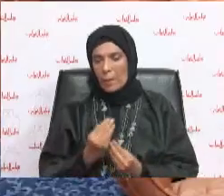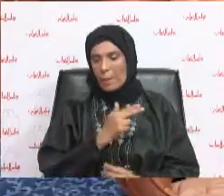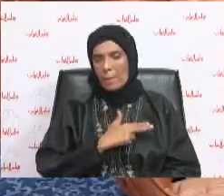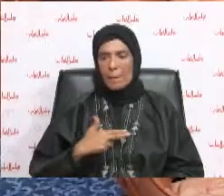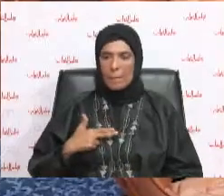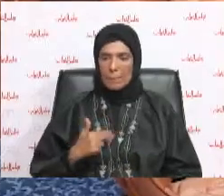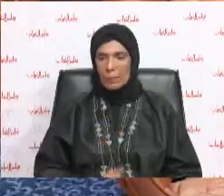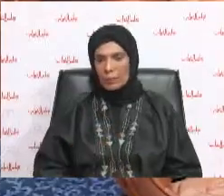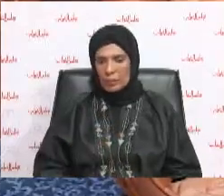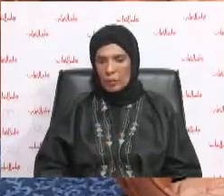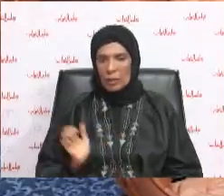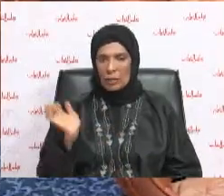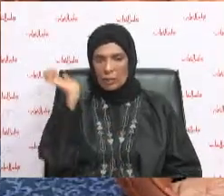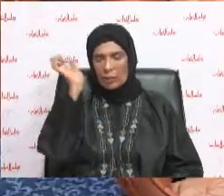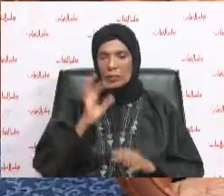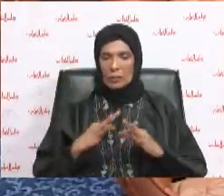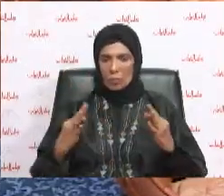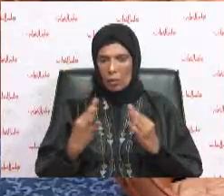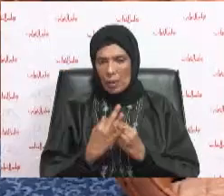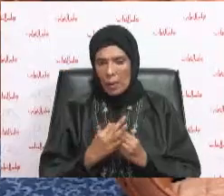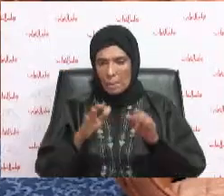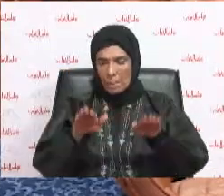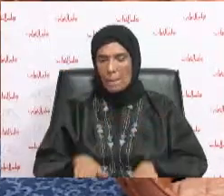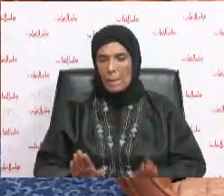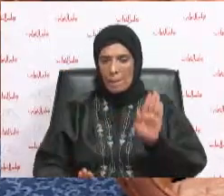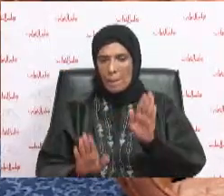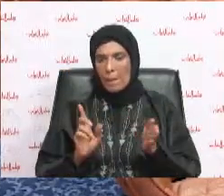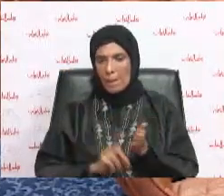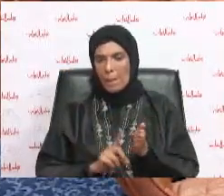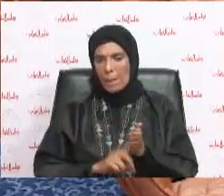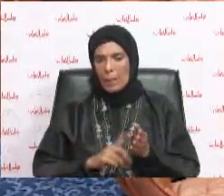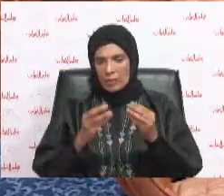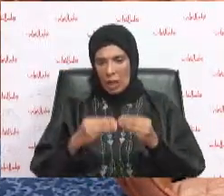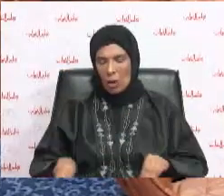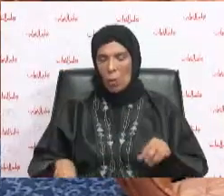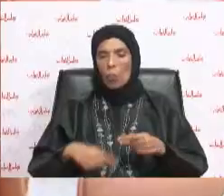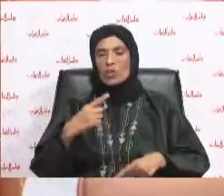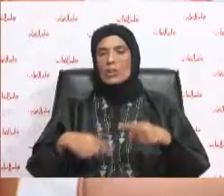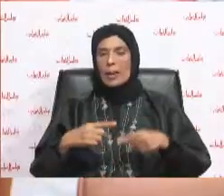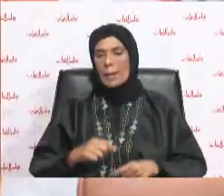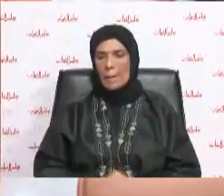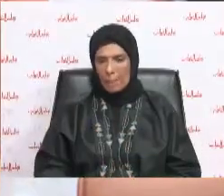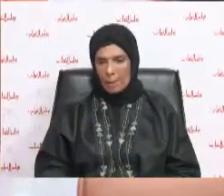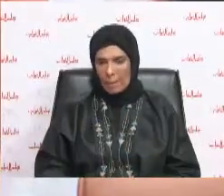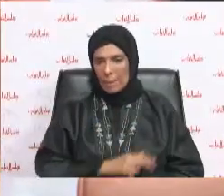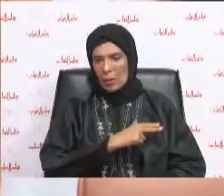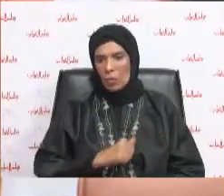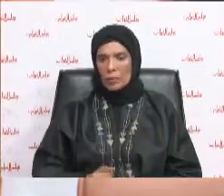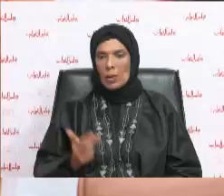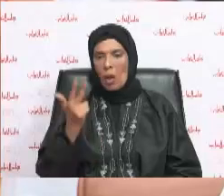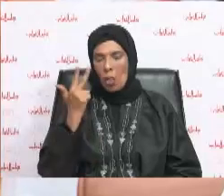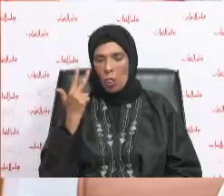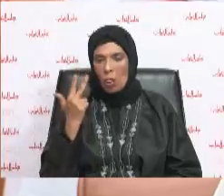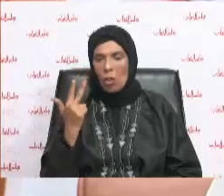ومع التأمينات الاجتماعية ومع مجلس النواب. يجب أن تحل هذه المشكلة. لما يأتي النواب عنده 8 سنوات خدمة